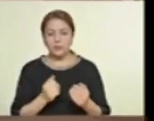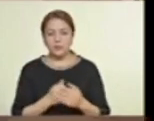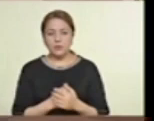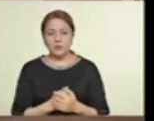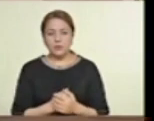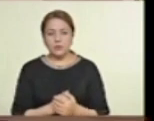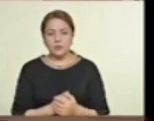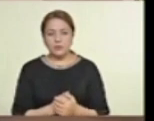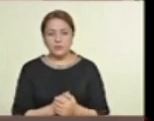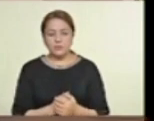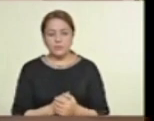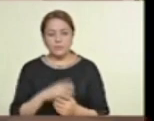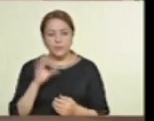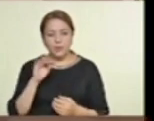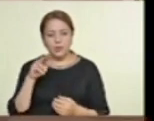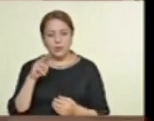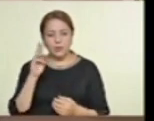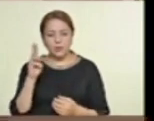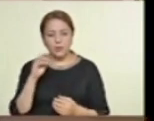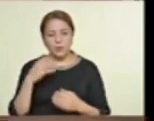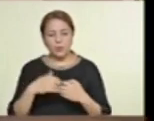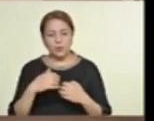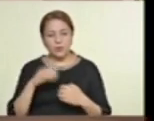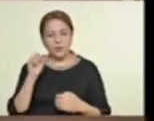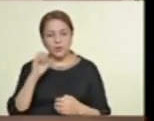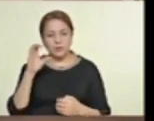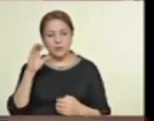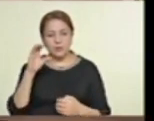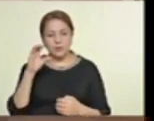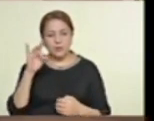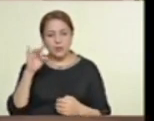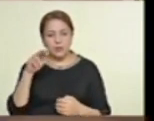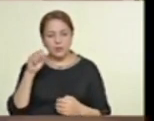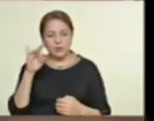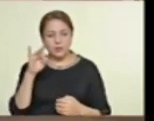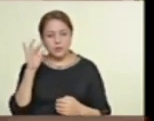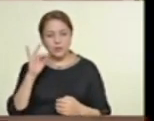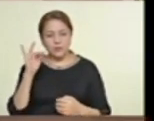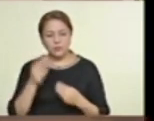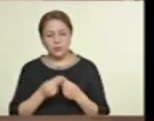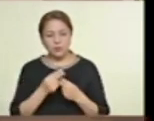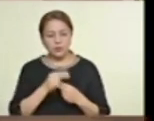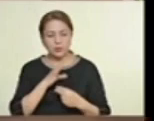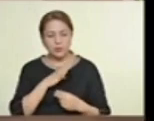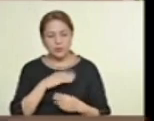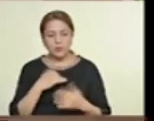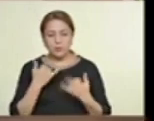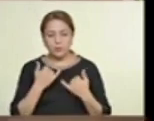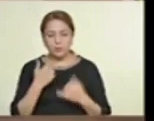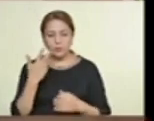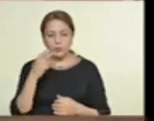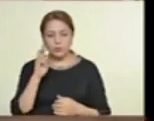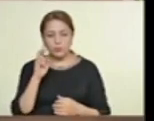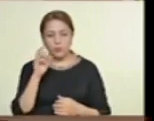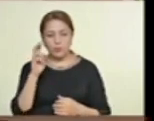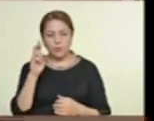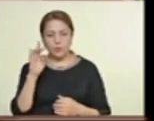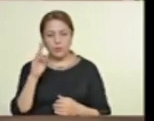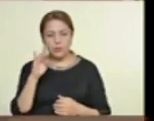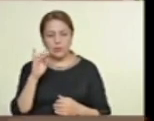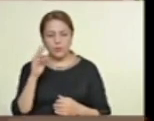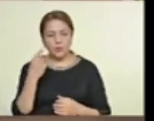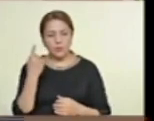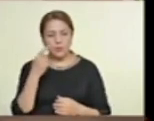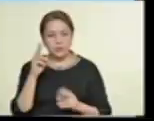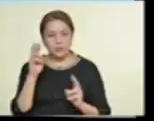demak, ilk o'rta asrlar tarixiga nazar solgan edik. Endi bugun 3-chi bobning 1-chi mavzusini ko'rib